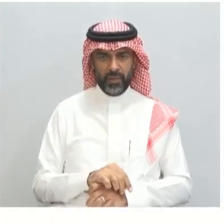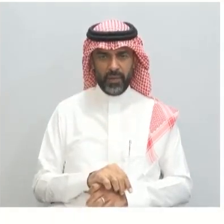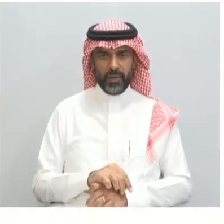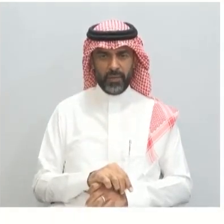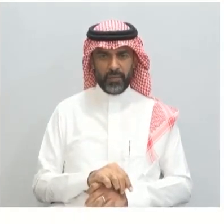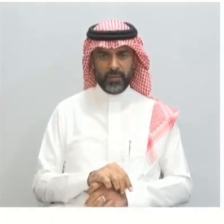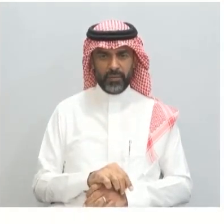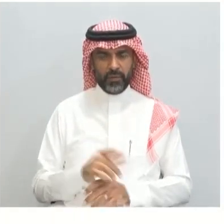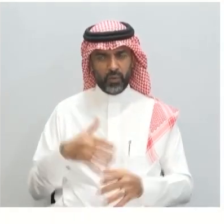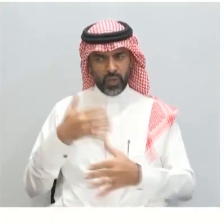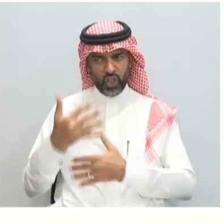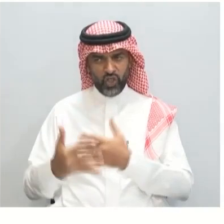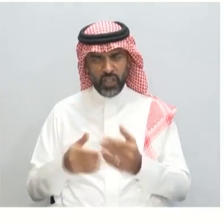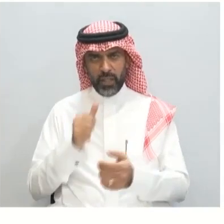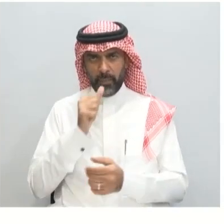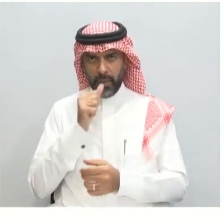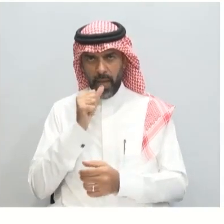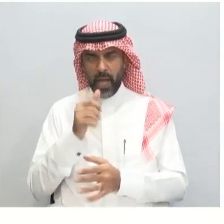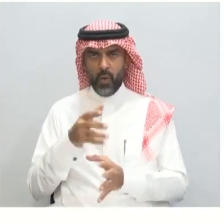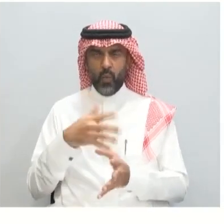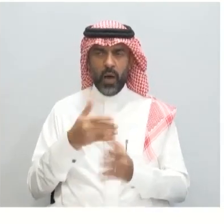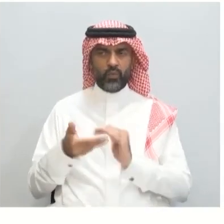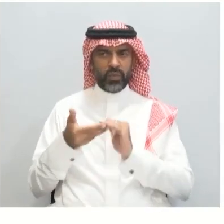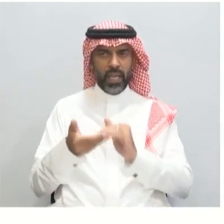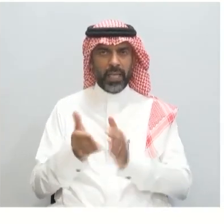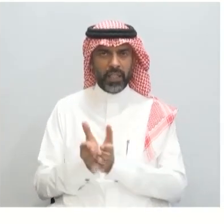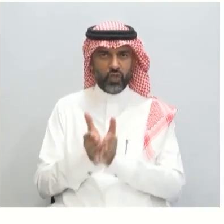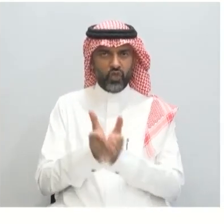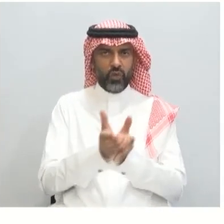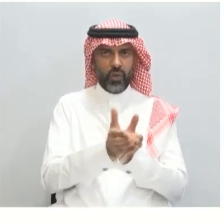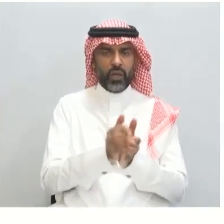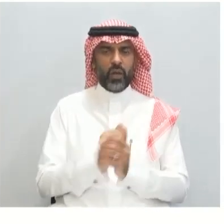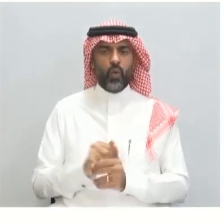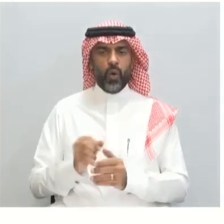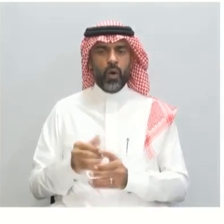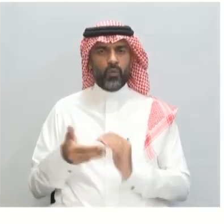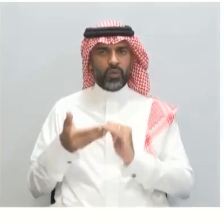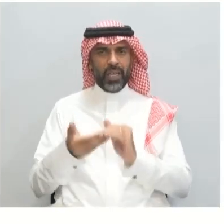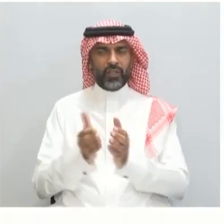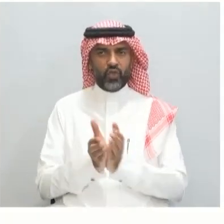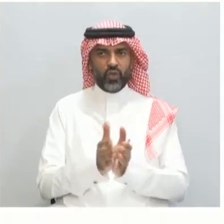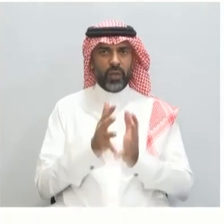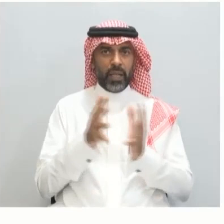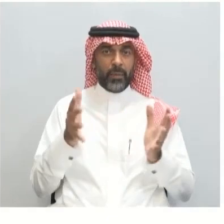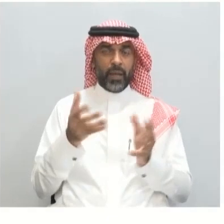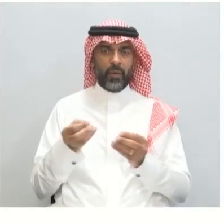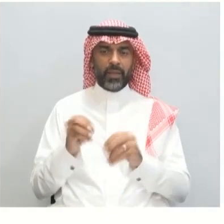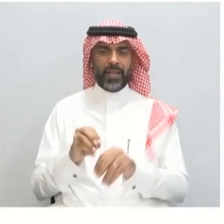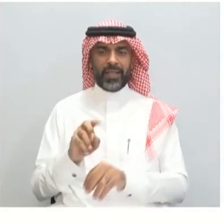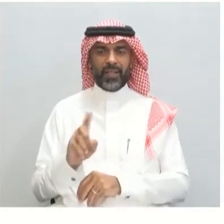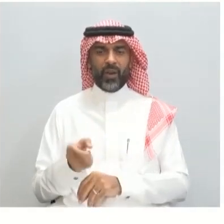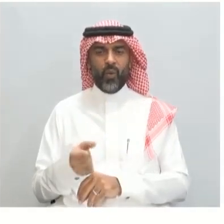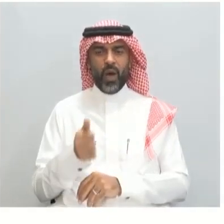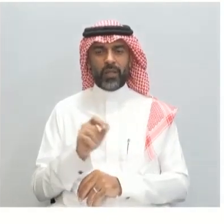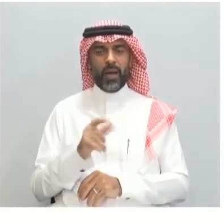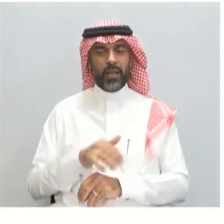عنها من جديد لمياه الموانع مساعده السفن مساعده السفن الكبيره ازاله الرواسب ايضا الى